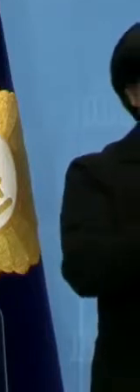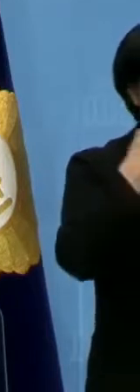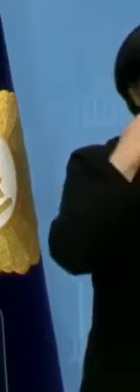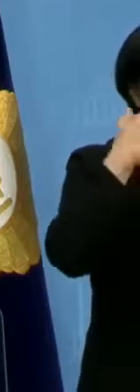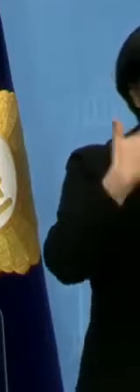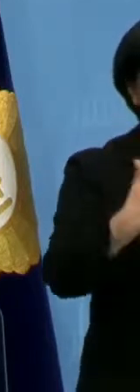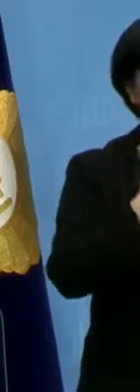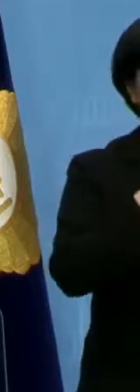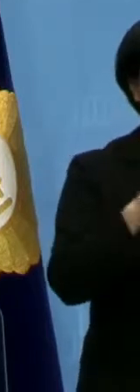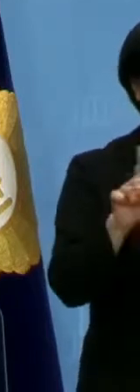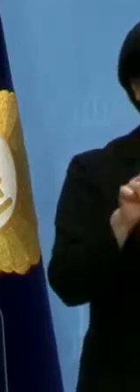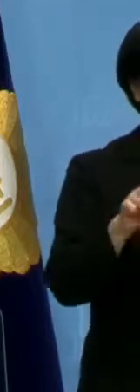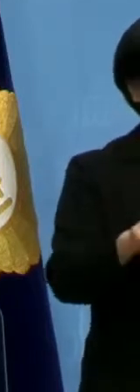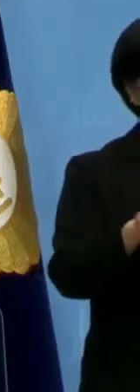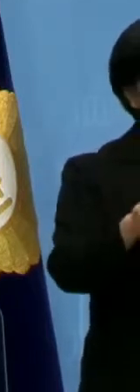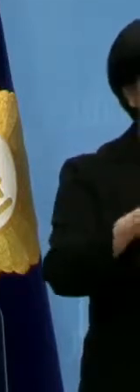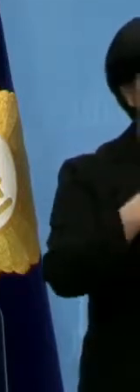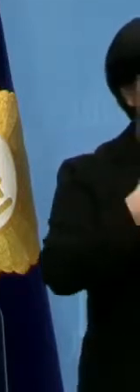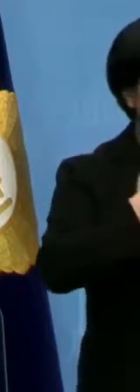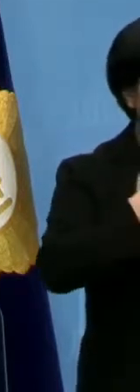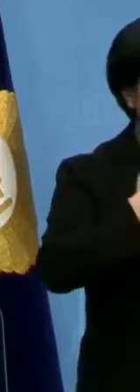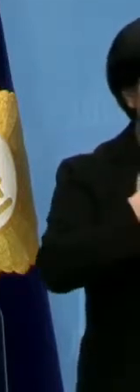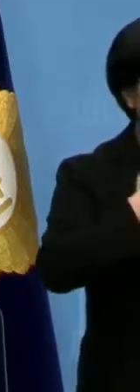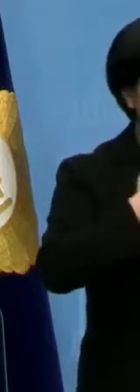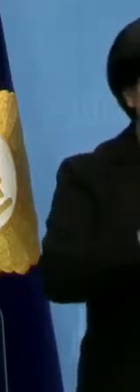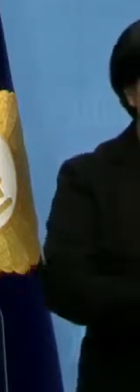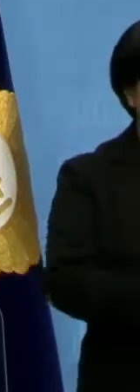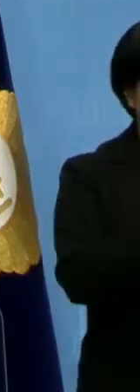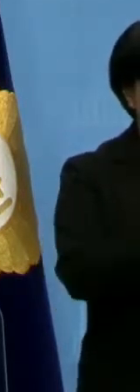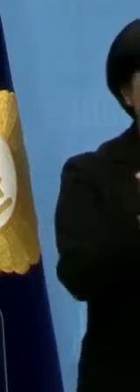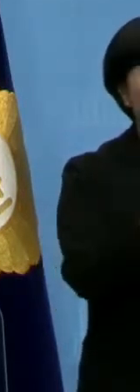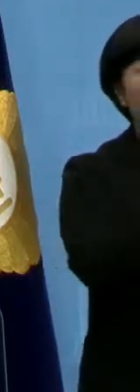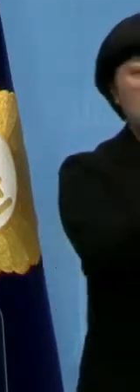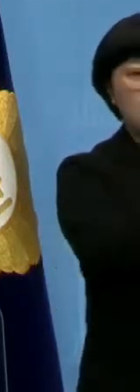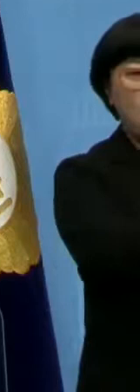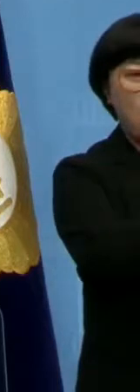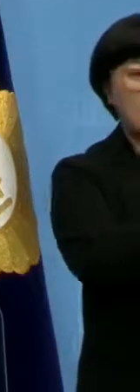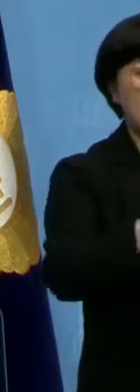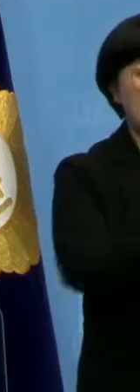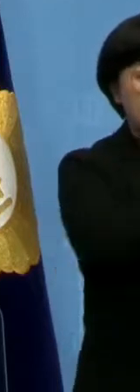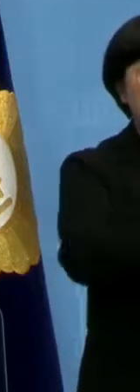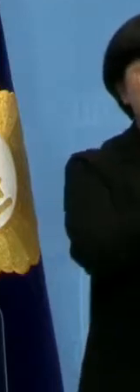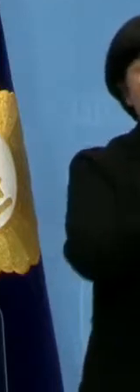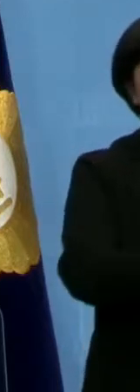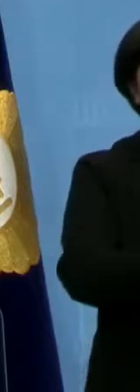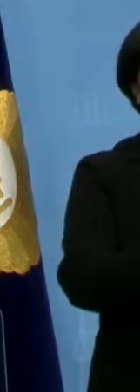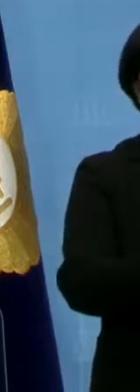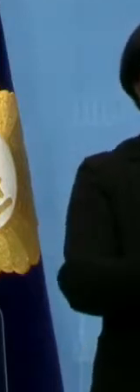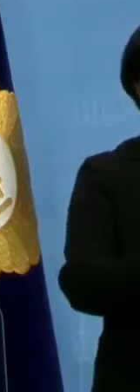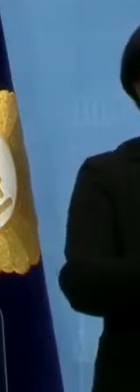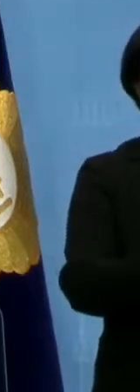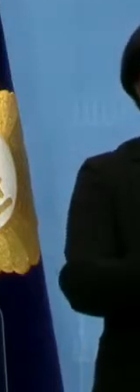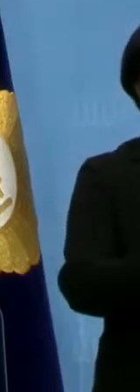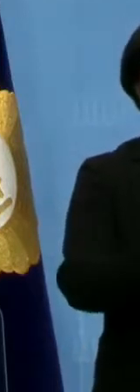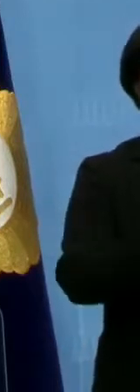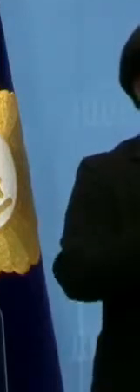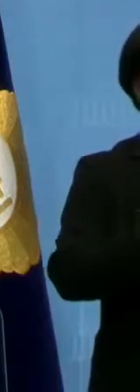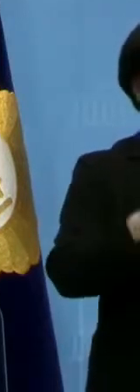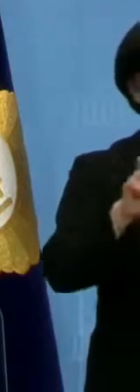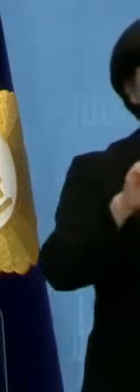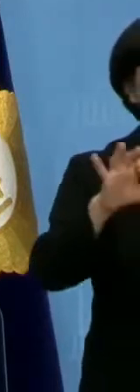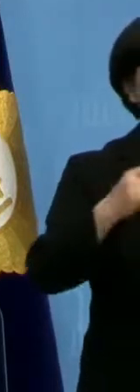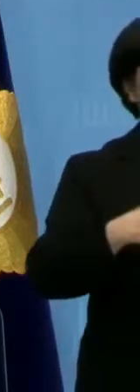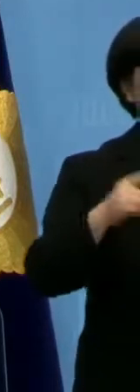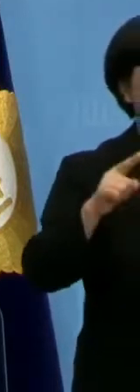것이 있습니다. 지금 위기를 불러온 것은 노동조합의 쟁의행위가 아닙니다. 마인드라가